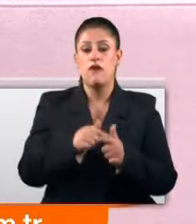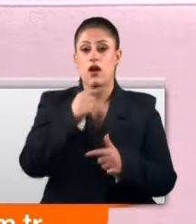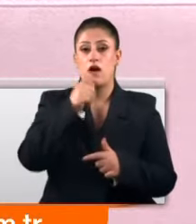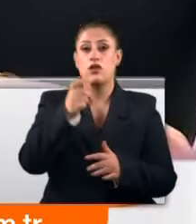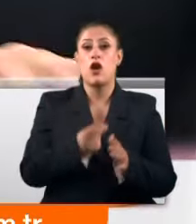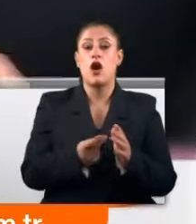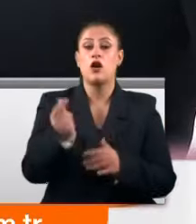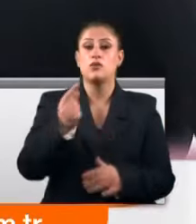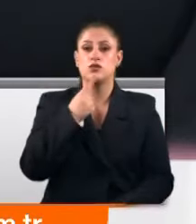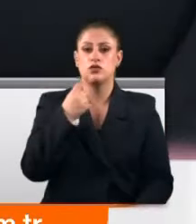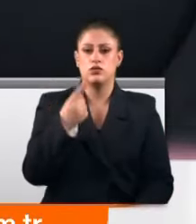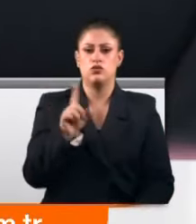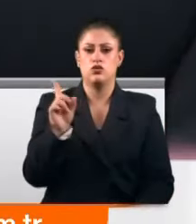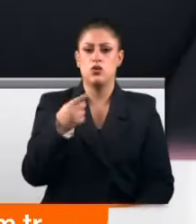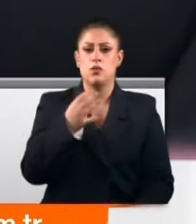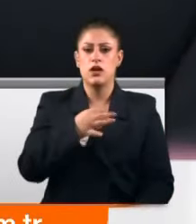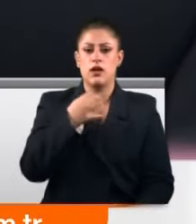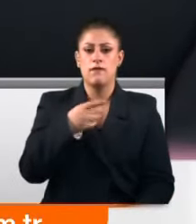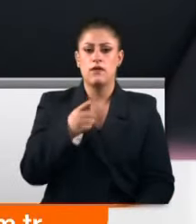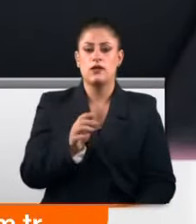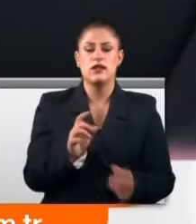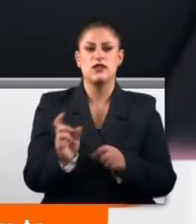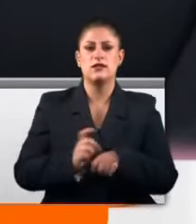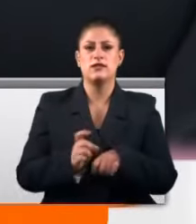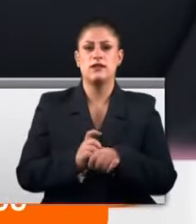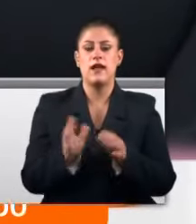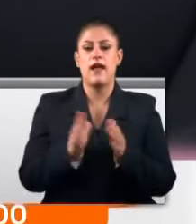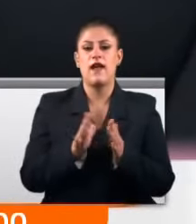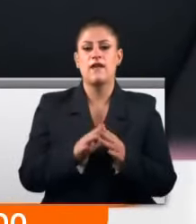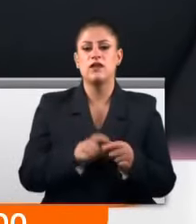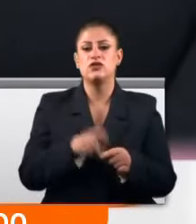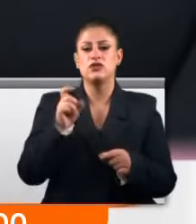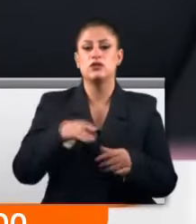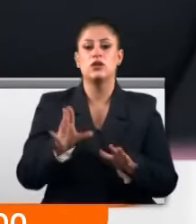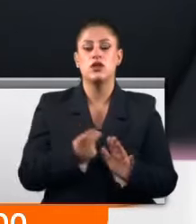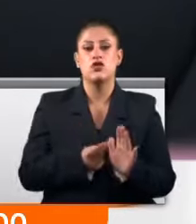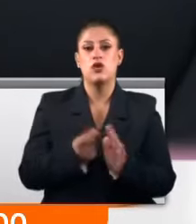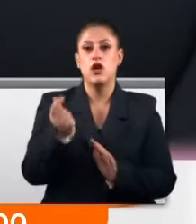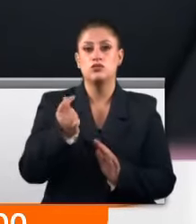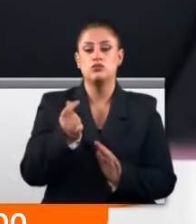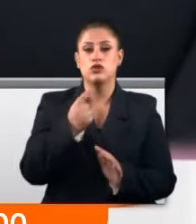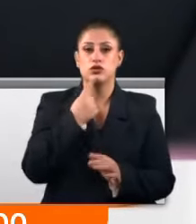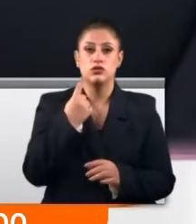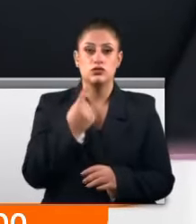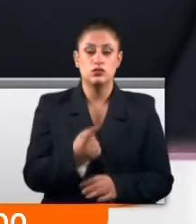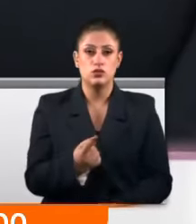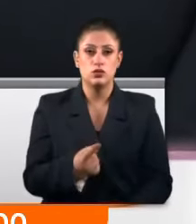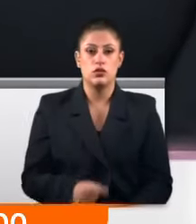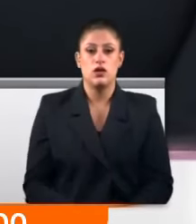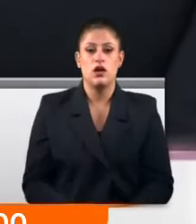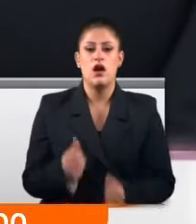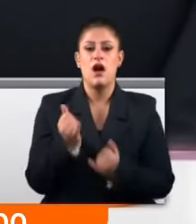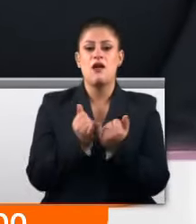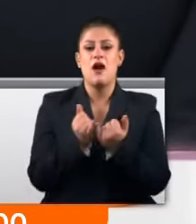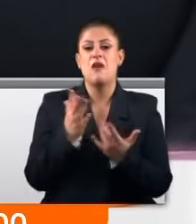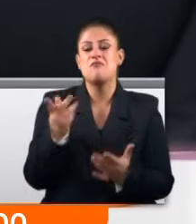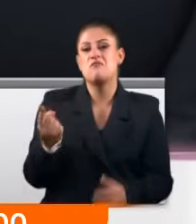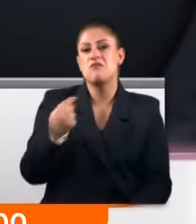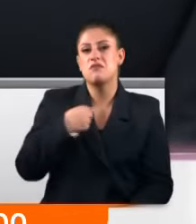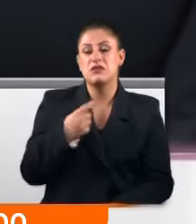Çok enteresan bir ifade. Hani sinirlenip tamam. Evden çıkan değil, kaçan, terk eden. İşte, ya kardeşim de o ara öyle söylemiş. Demek